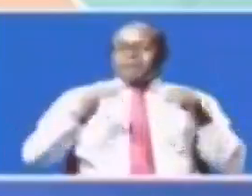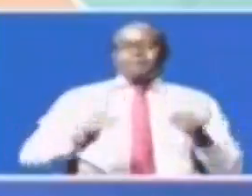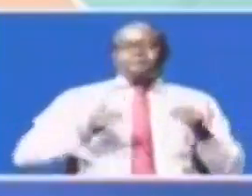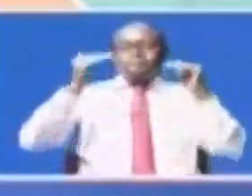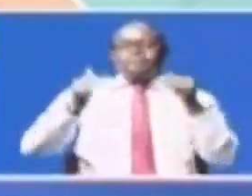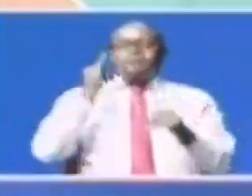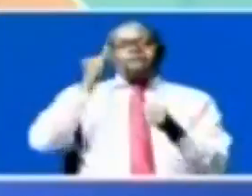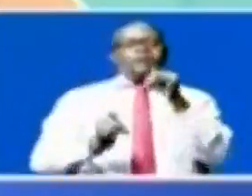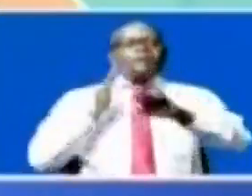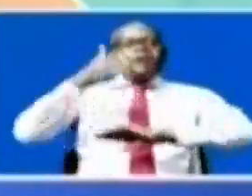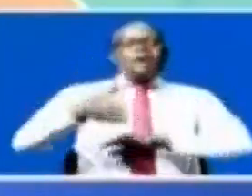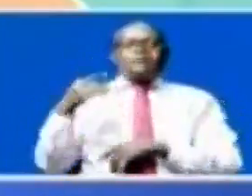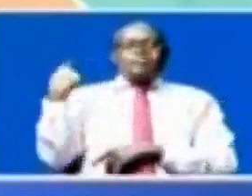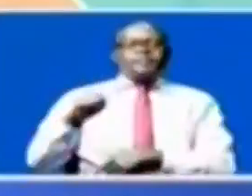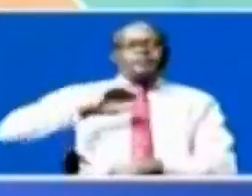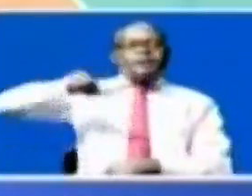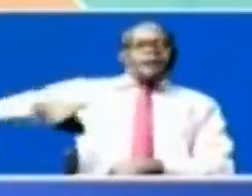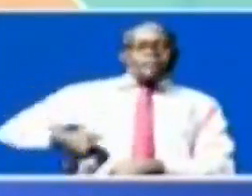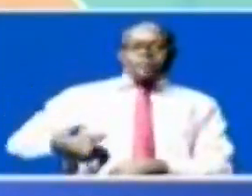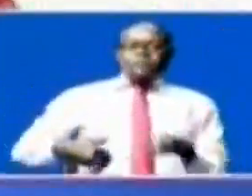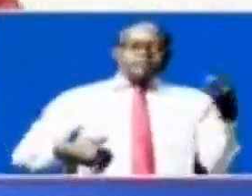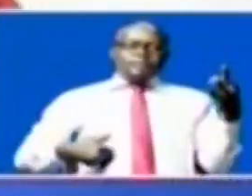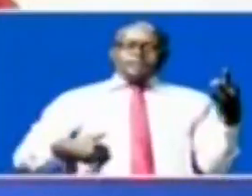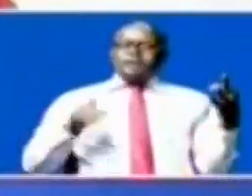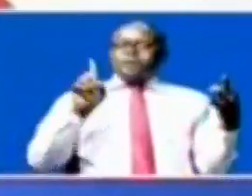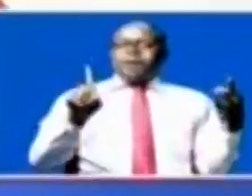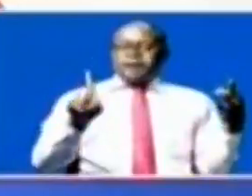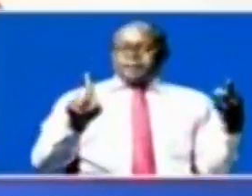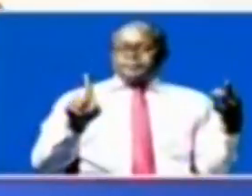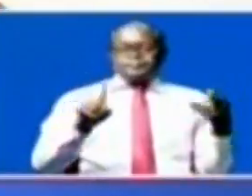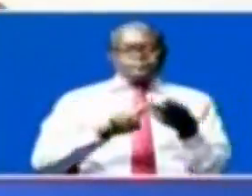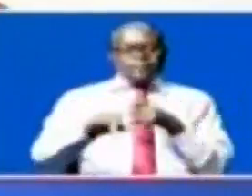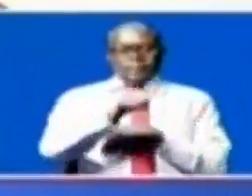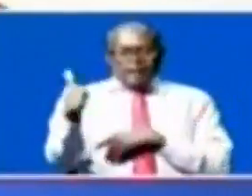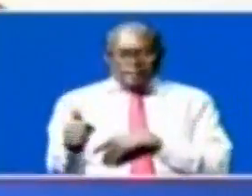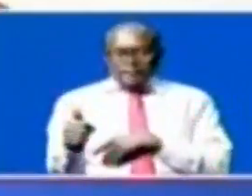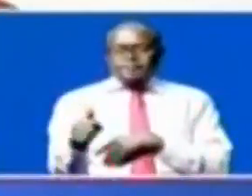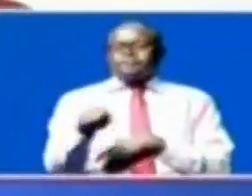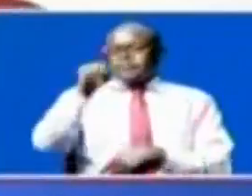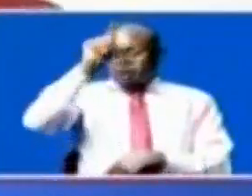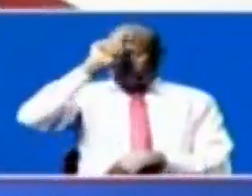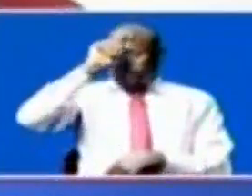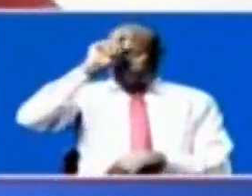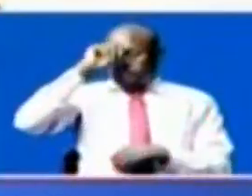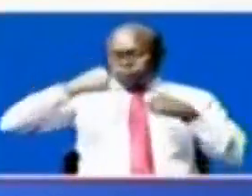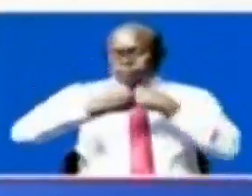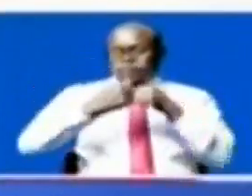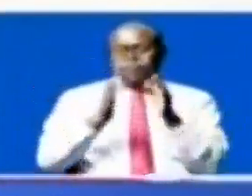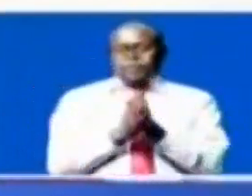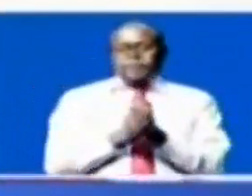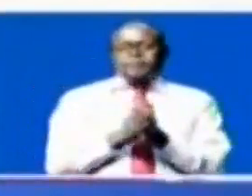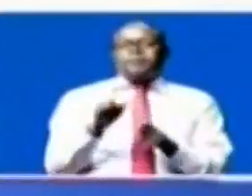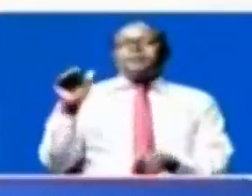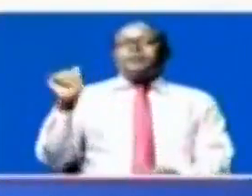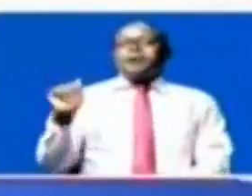fainali baada ya kuwazaba Kamerun seti tatu kwa moja, na katika nusu fainali ya pili mabingwa watetezi Misri wanachuana na Nigeria. That